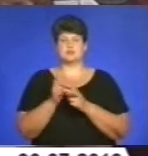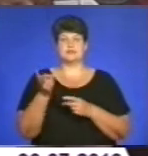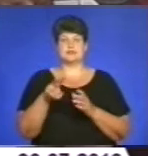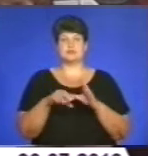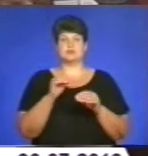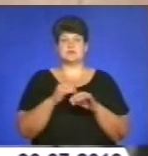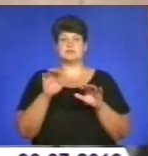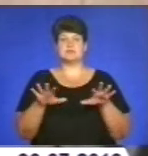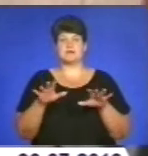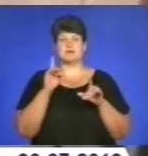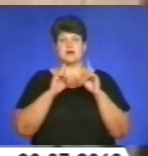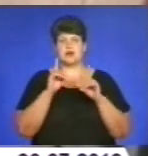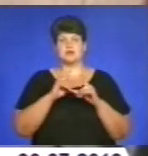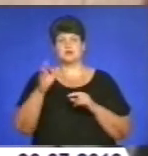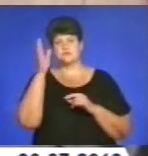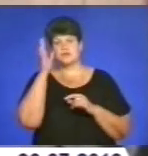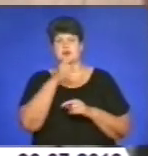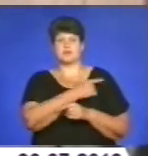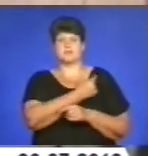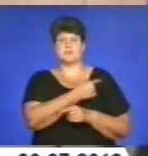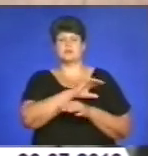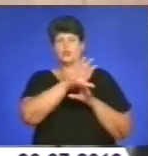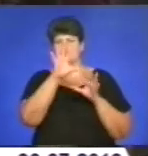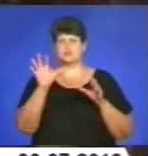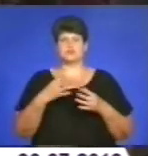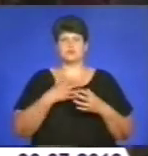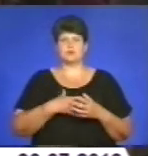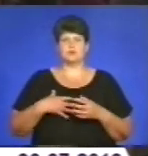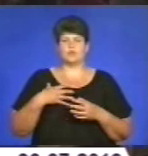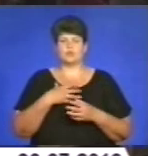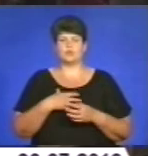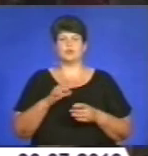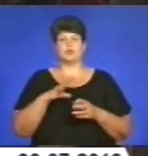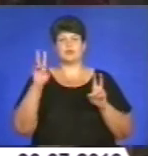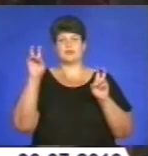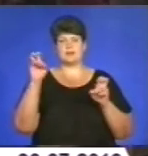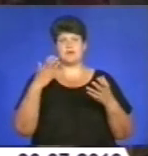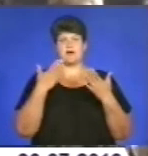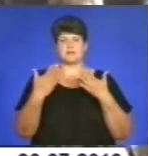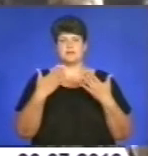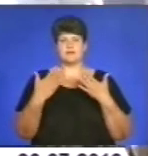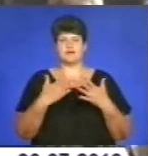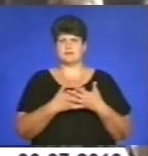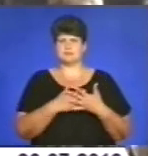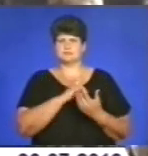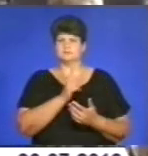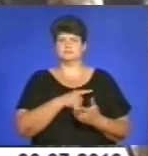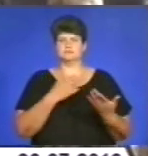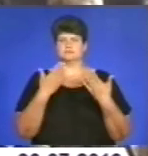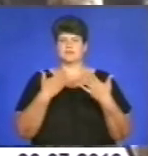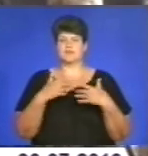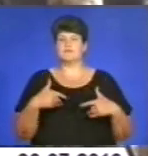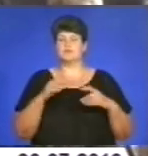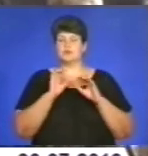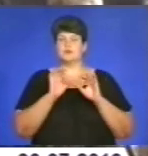депутати місцевих рад, освітяни, медики. Усе, що турбувало і хвилювало, стало темою активного діалогу. Люди висловлювали свої